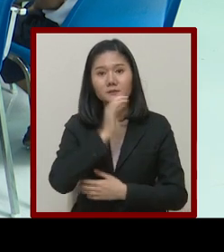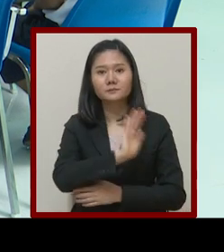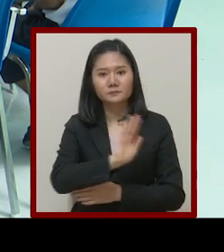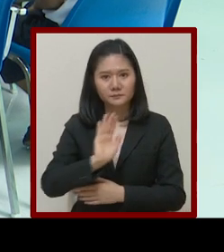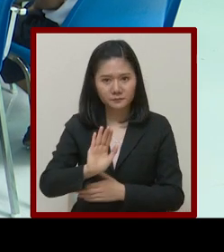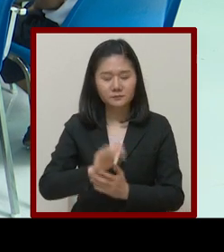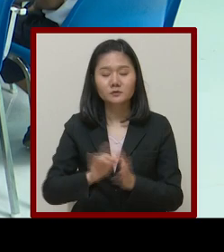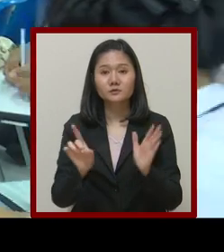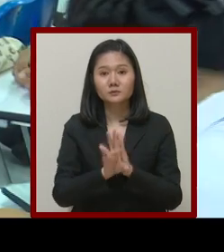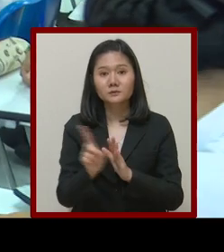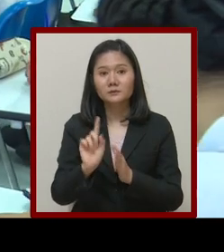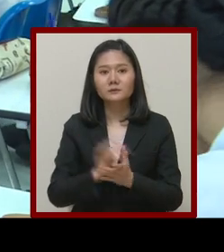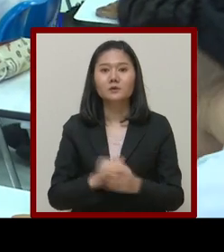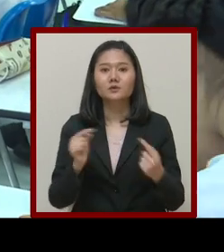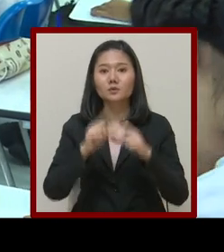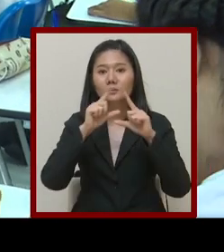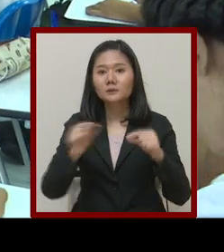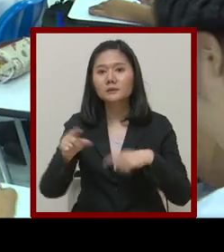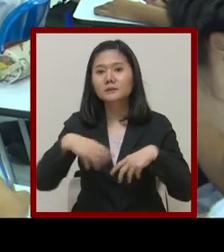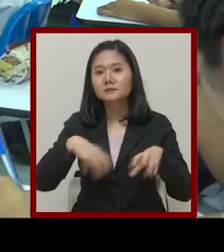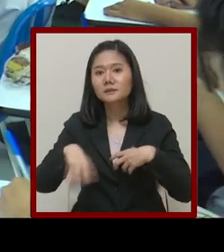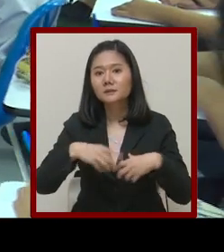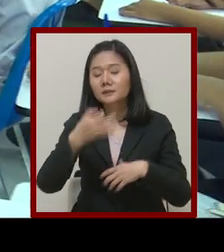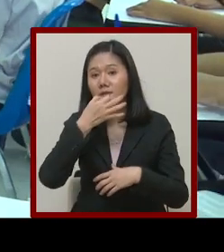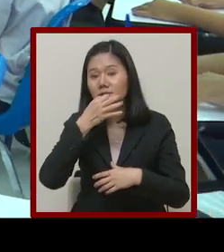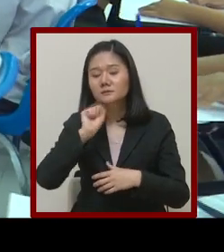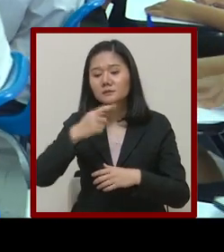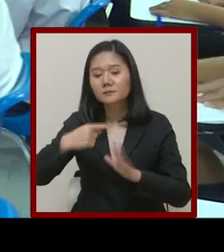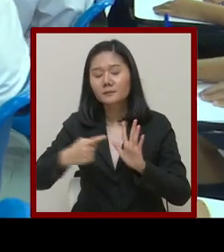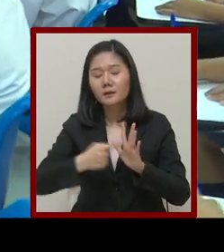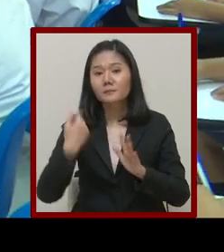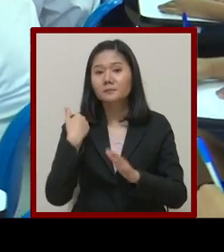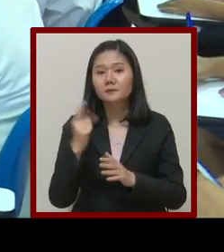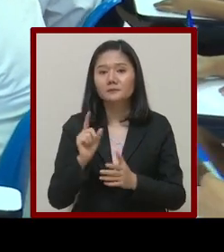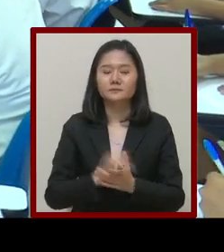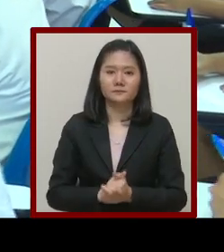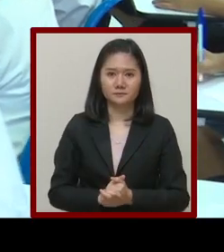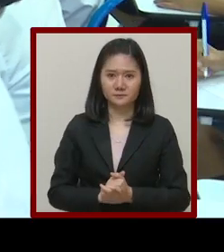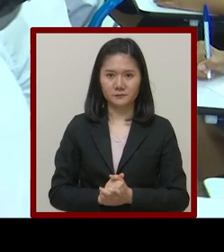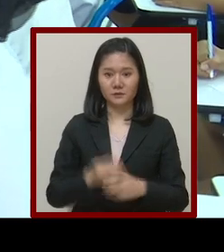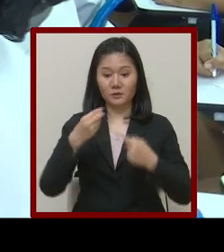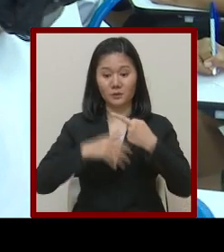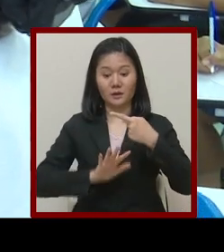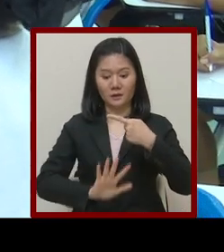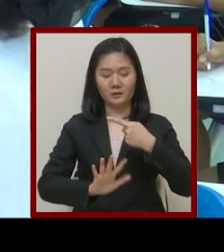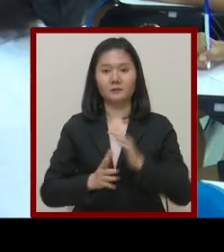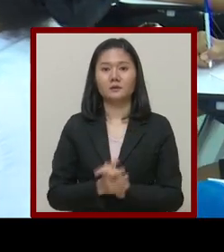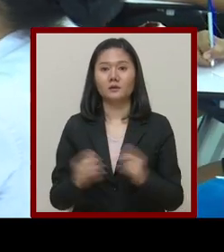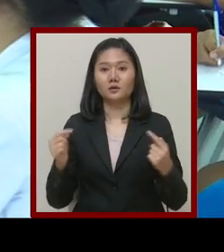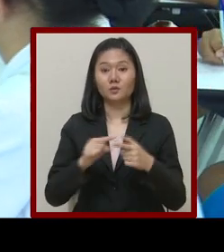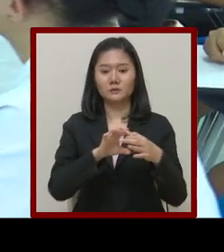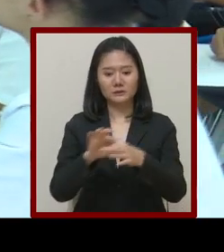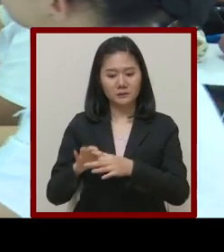ะคะและสุดท้ายในเรื่องของการจัดการธุรกิจสปาซึ่งมีด้วยกันอยู่ด้วยกันใน5ส่วนที่เกี่ยว